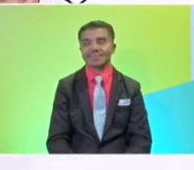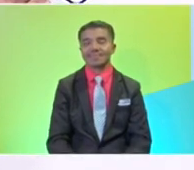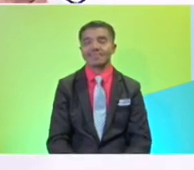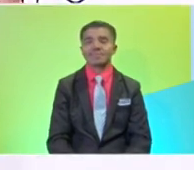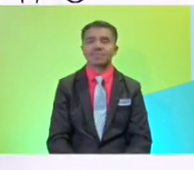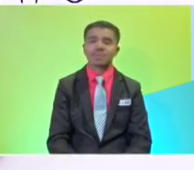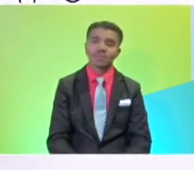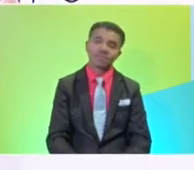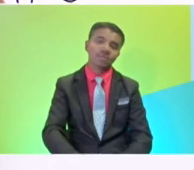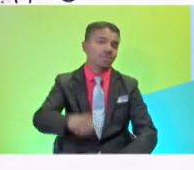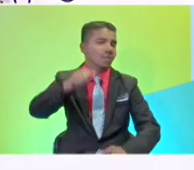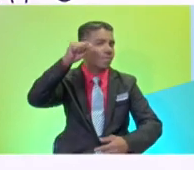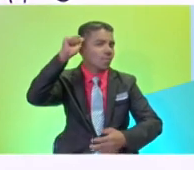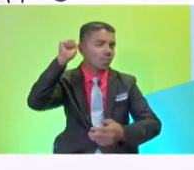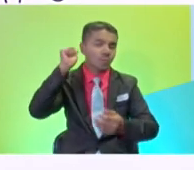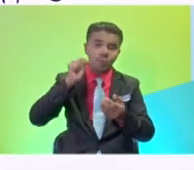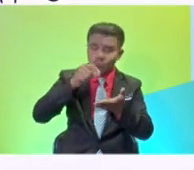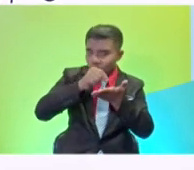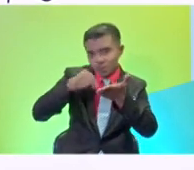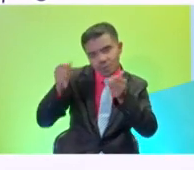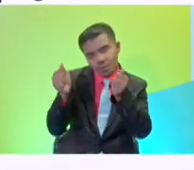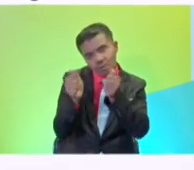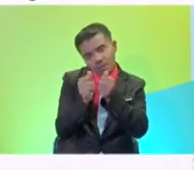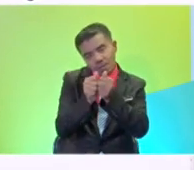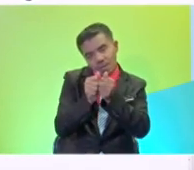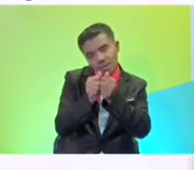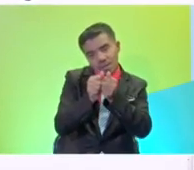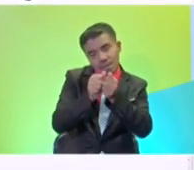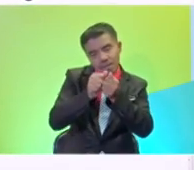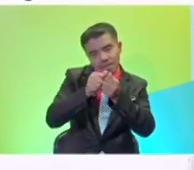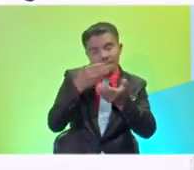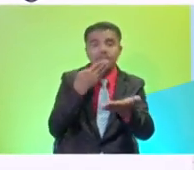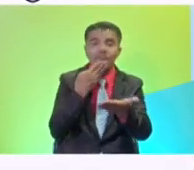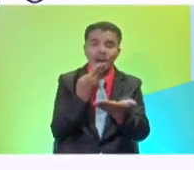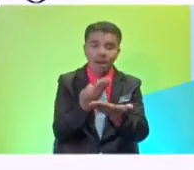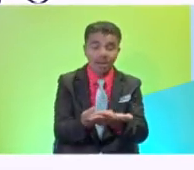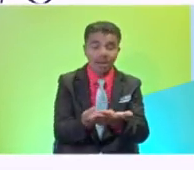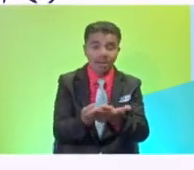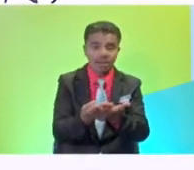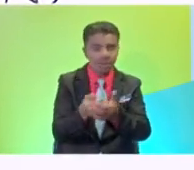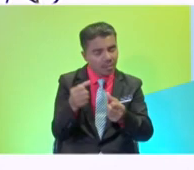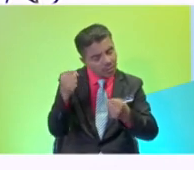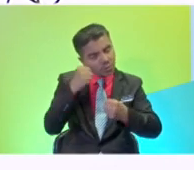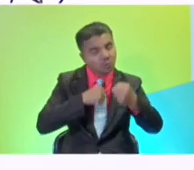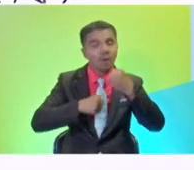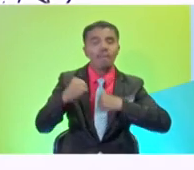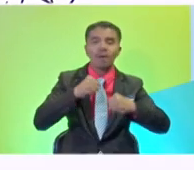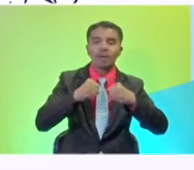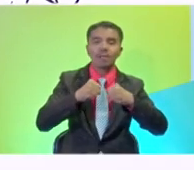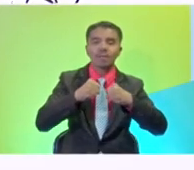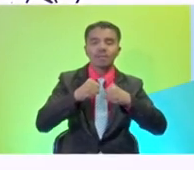sekali santun dengan beradab tadi Aiman telah mencapai tahap penguasaan yang keenam Ma